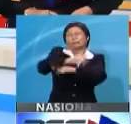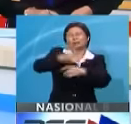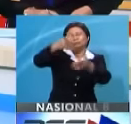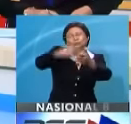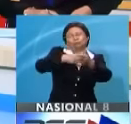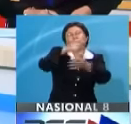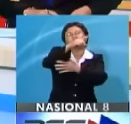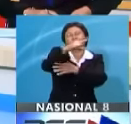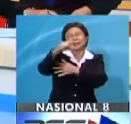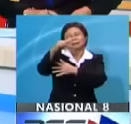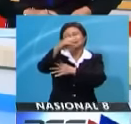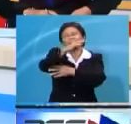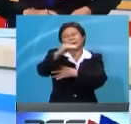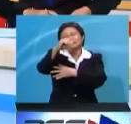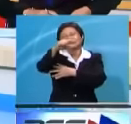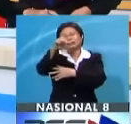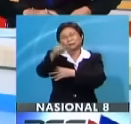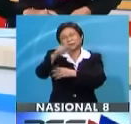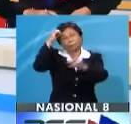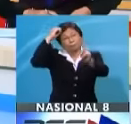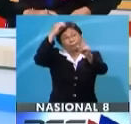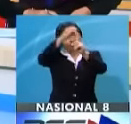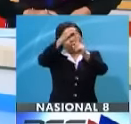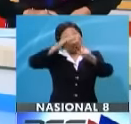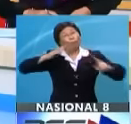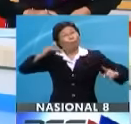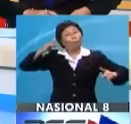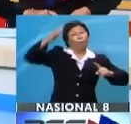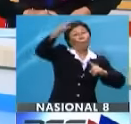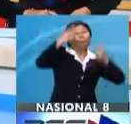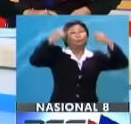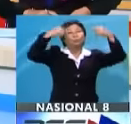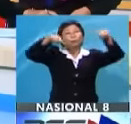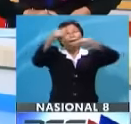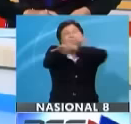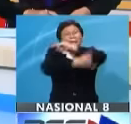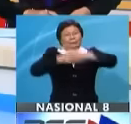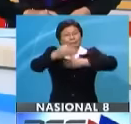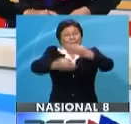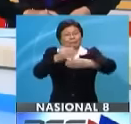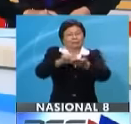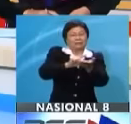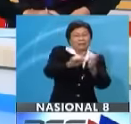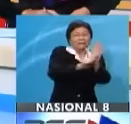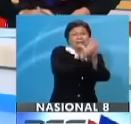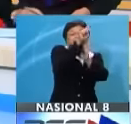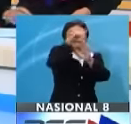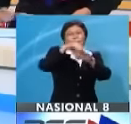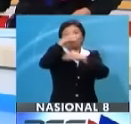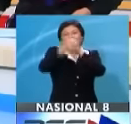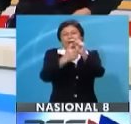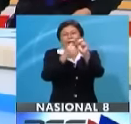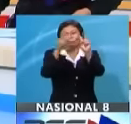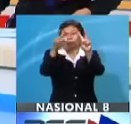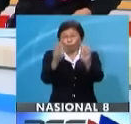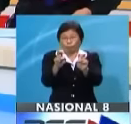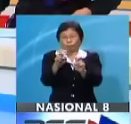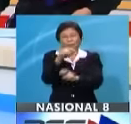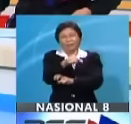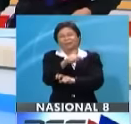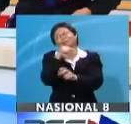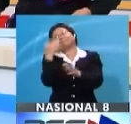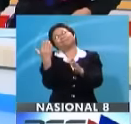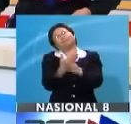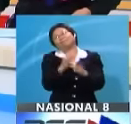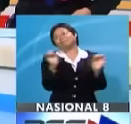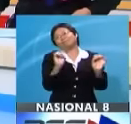percukaian baharu. Bagaimanapun, matlamat jangka panjang Malaysia untuk mencapai status negara maju berpendapatan tinggi pada 2020 tidak